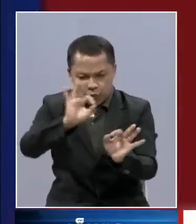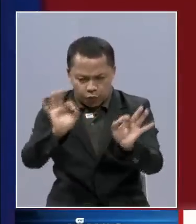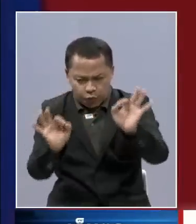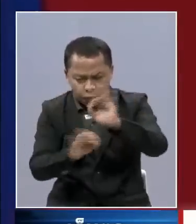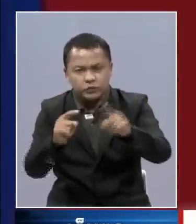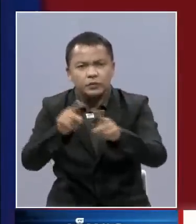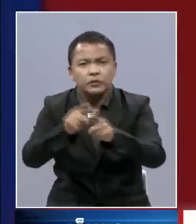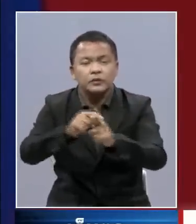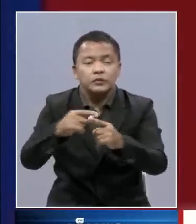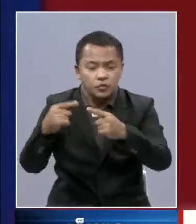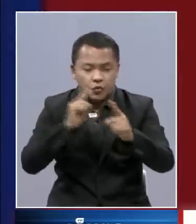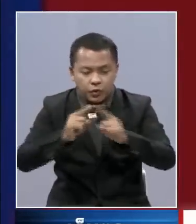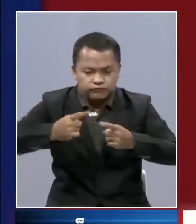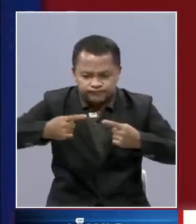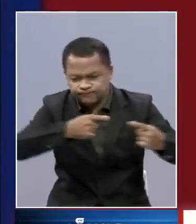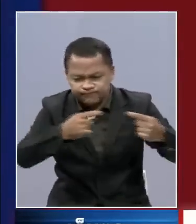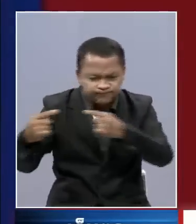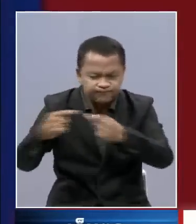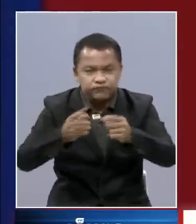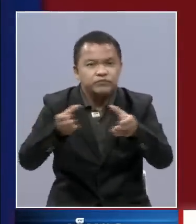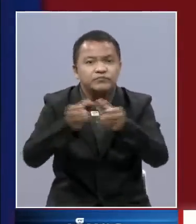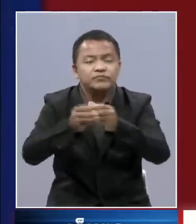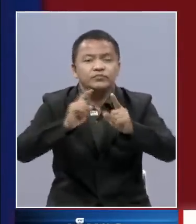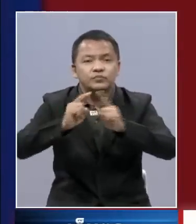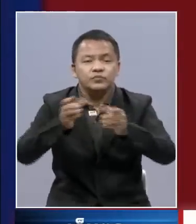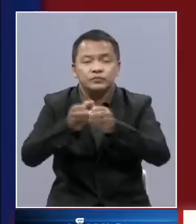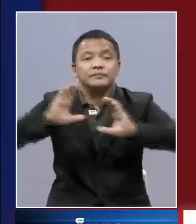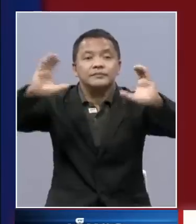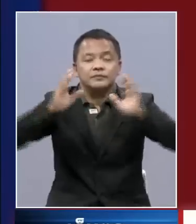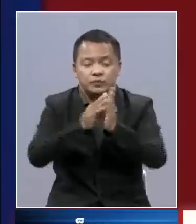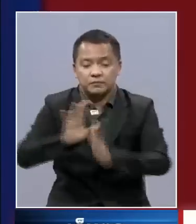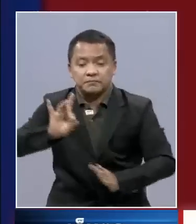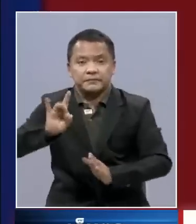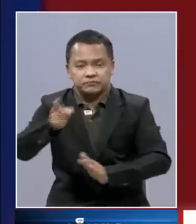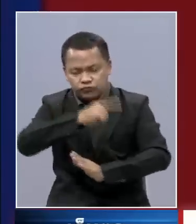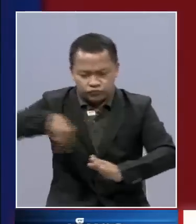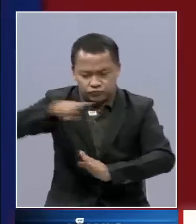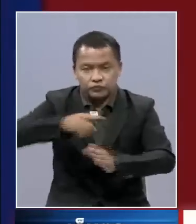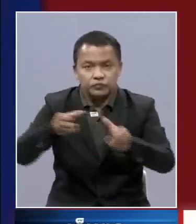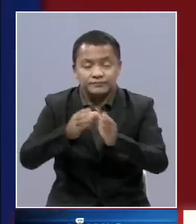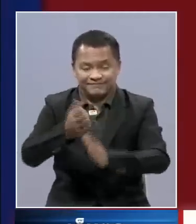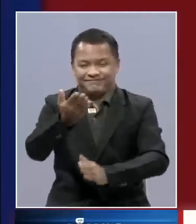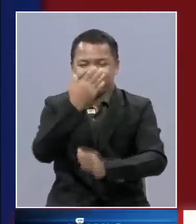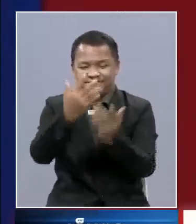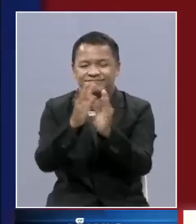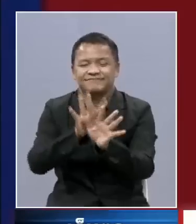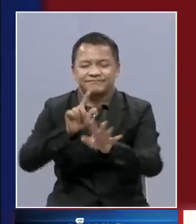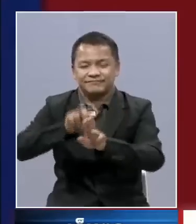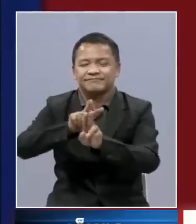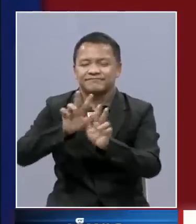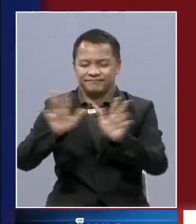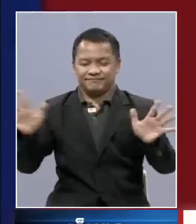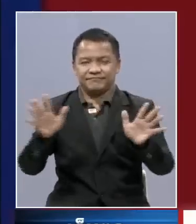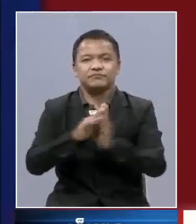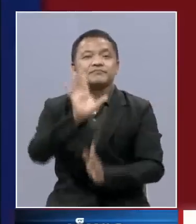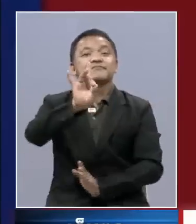ประเด็นเรื่องของการต่อรองกันอยู่ภายในพรรคร่วมรัฐบาลเนี่ยค่อนข้างเยอะเลยทีเดียวนะครับคือฉากหน้าเราก็เห็นความเป็นปึกแผ่นของบรรด